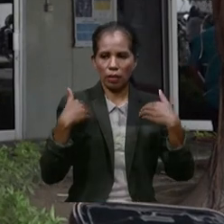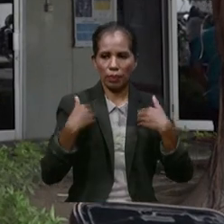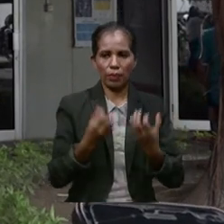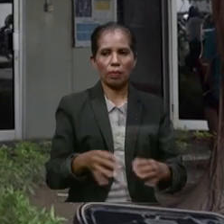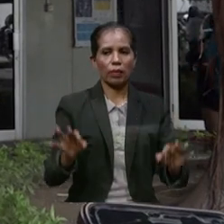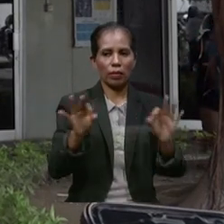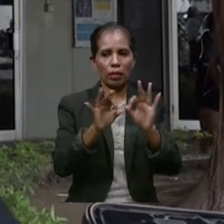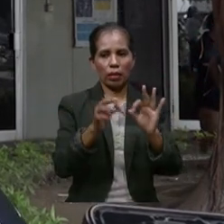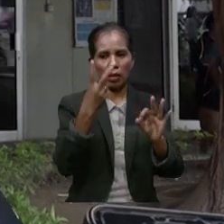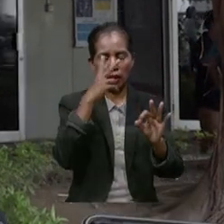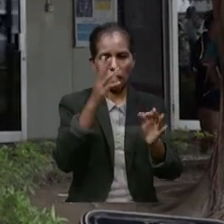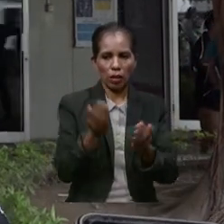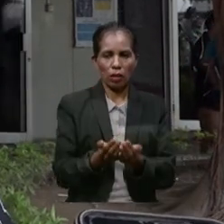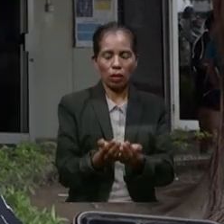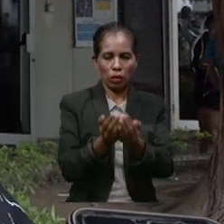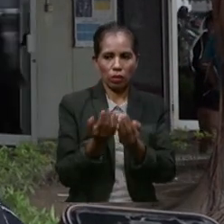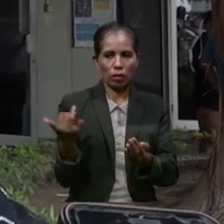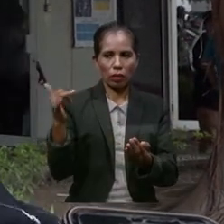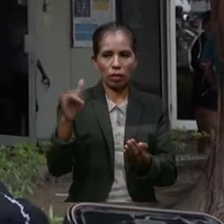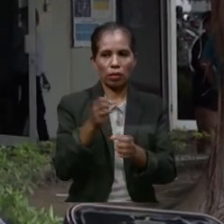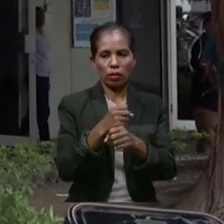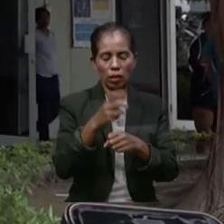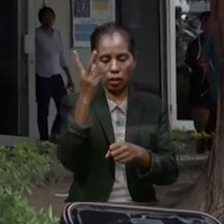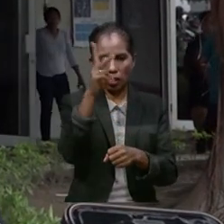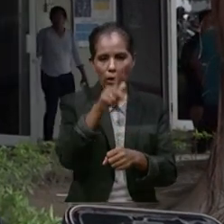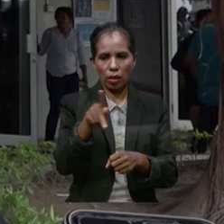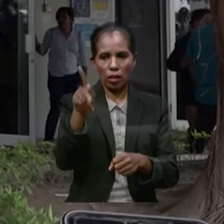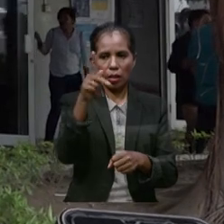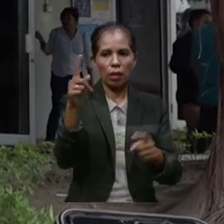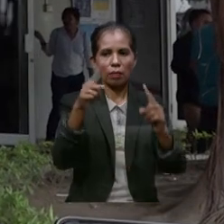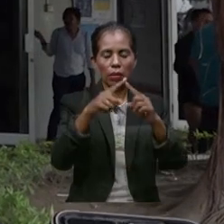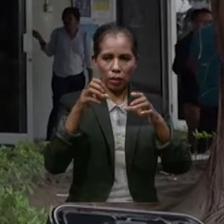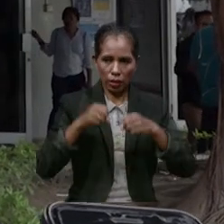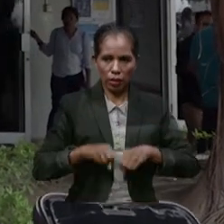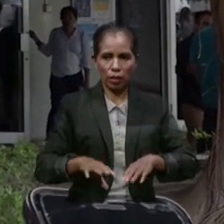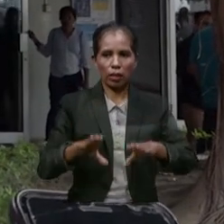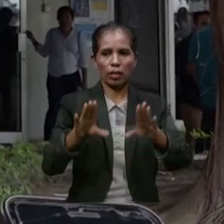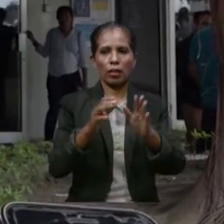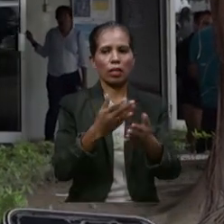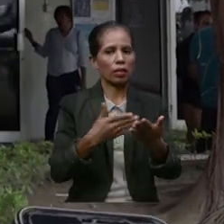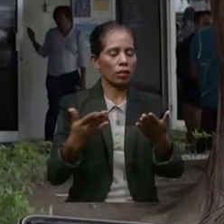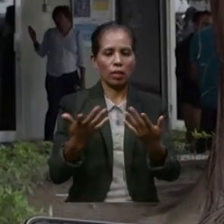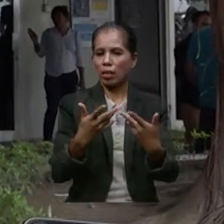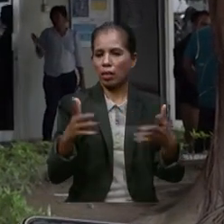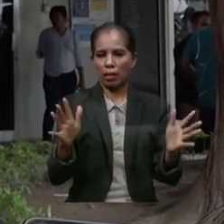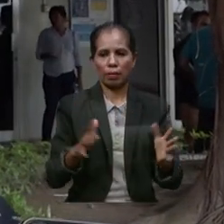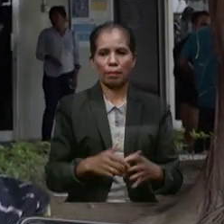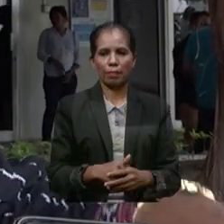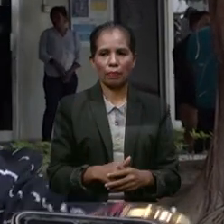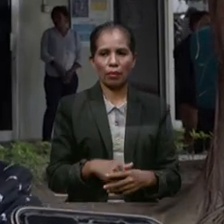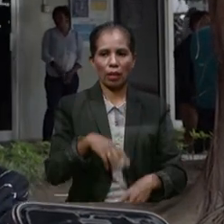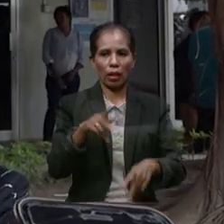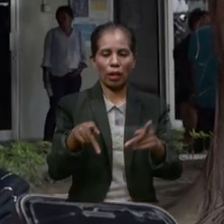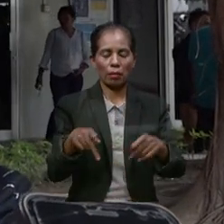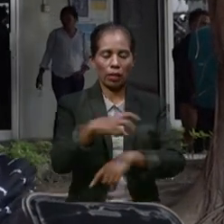kila fale bahasa ngro sira ne bema kalu patrulemente ba iha itania tasi ne. Ne fasilitari ne la iha. Entang ya mahal